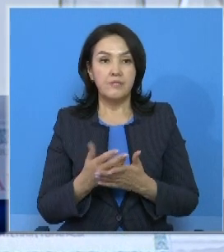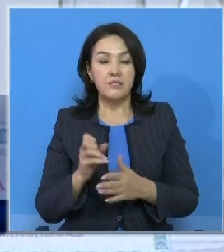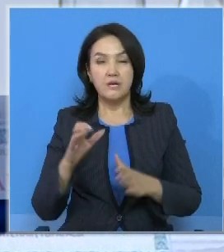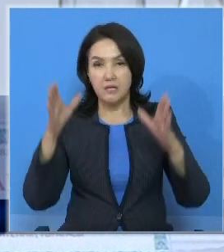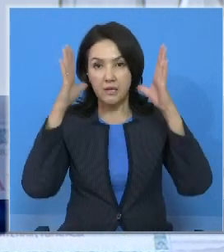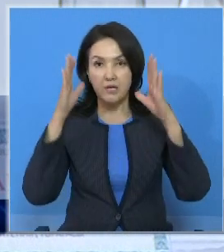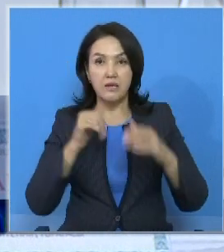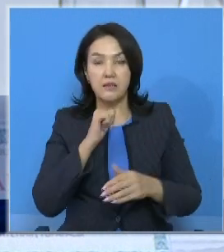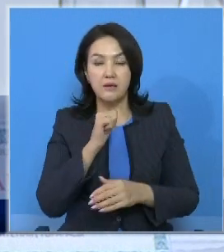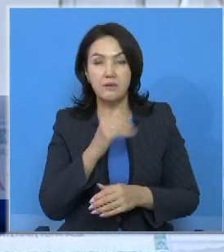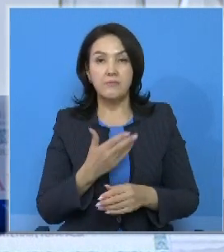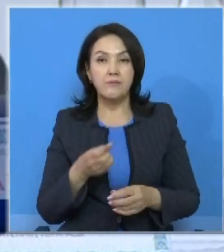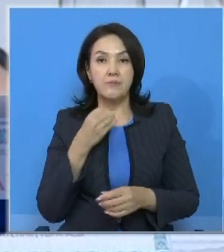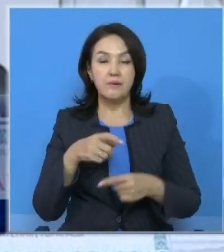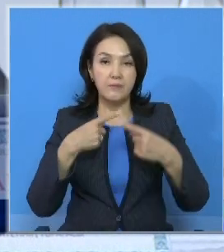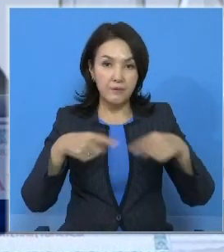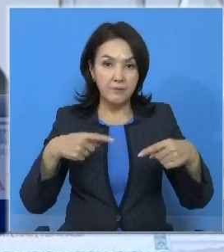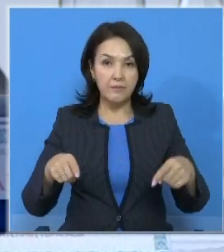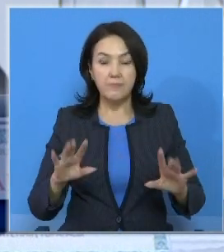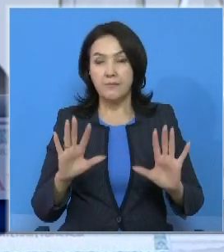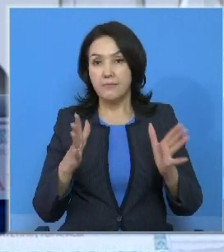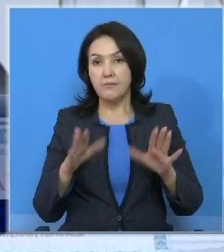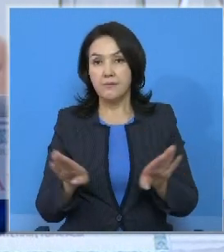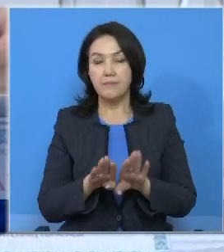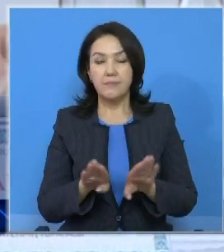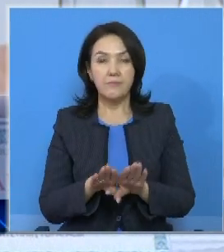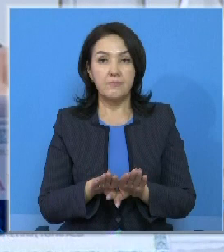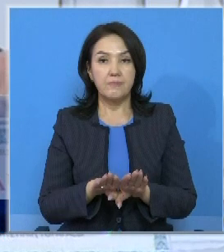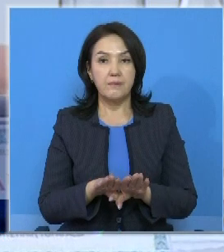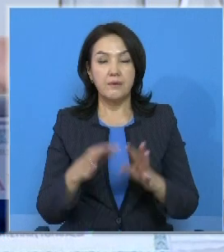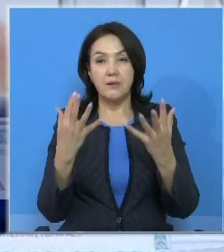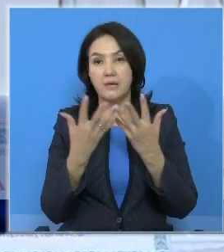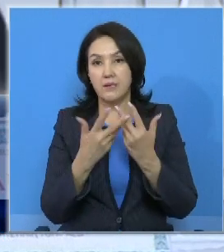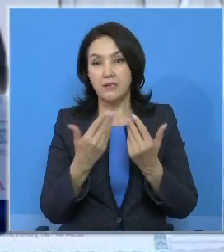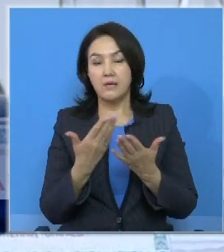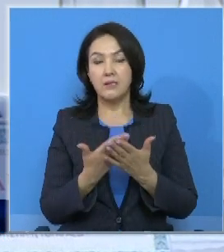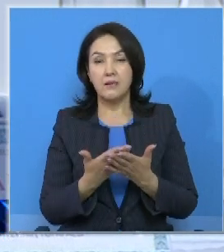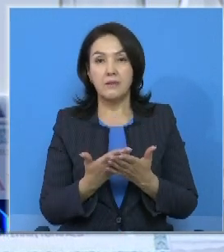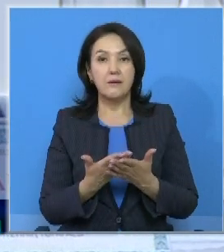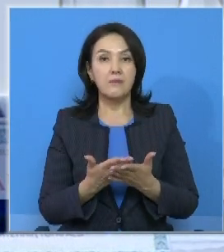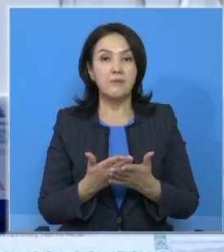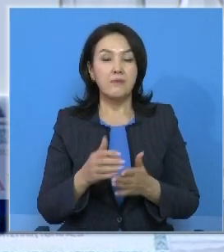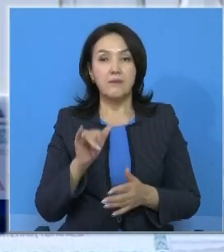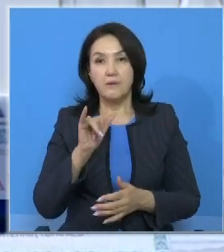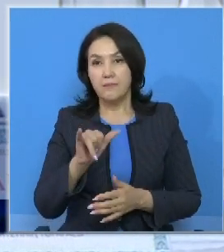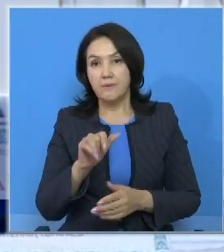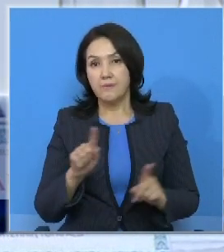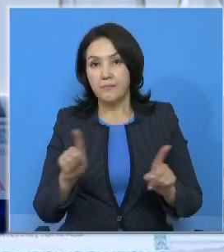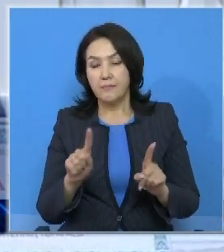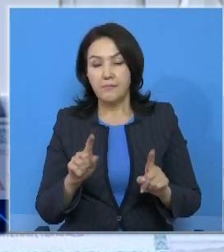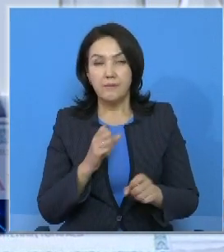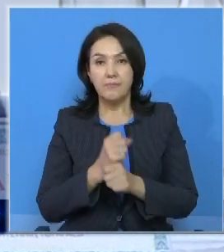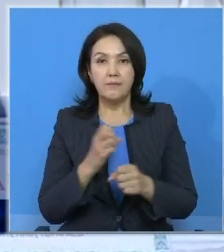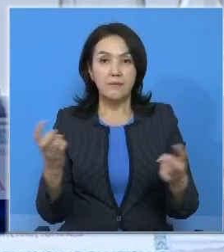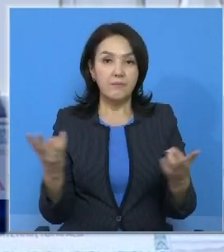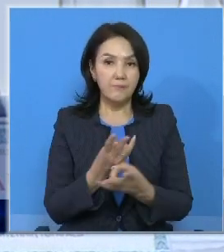религиозные экспертизы и других моментов. Также количественного состава для того, что